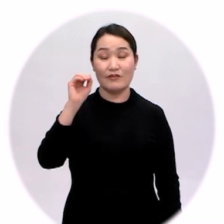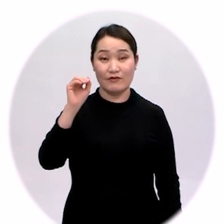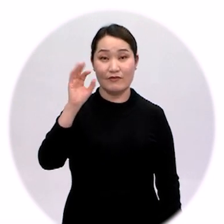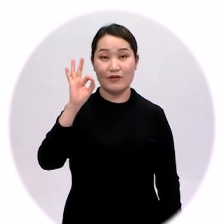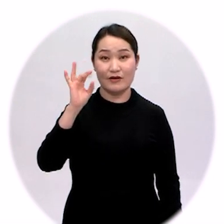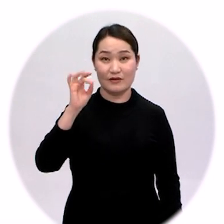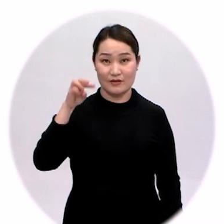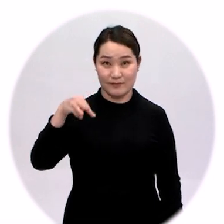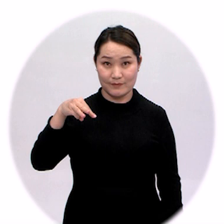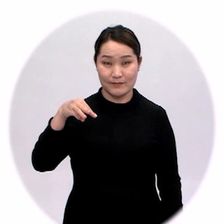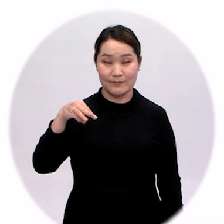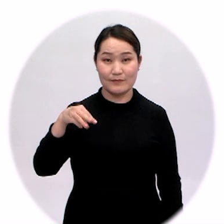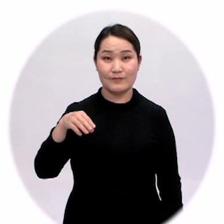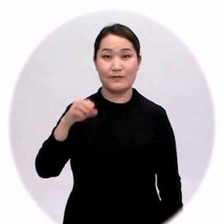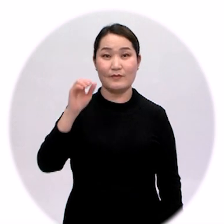форм,